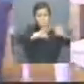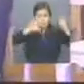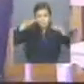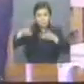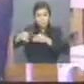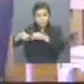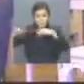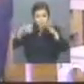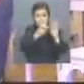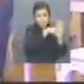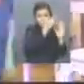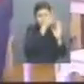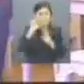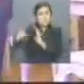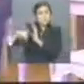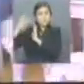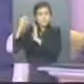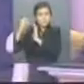ละ7ชั่วโมงค่ะ